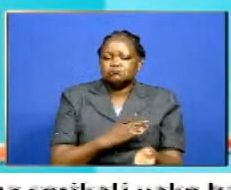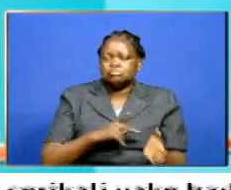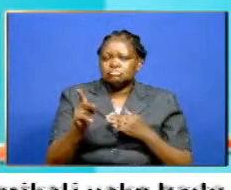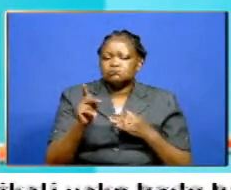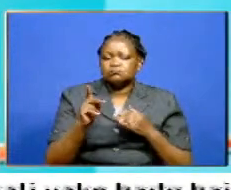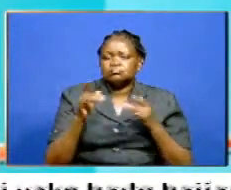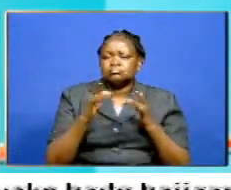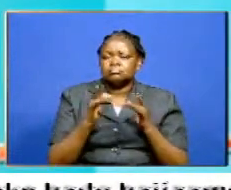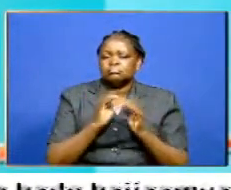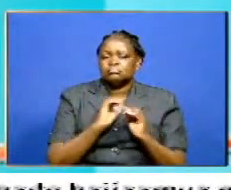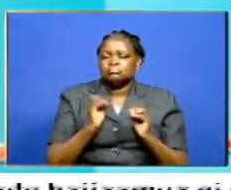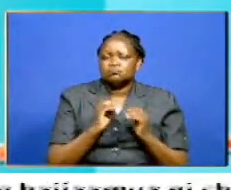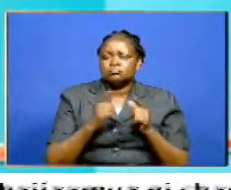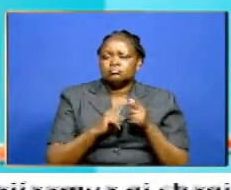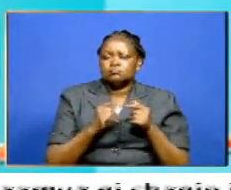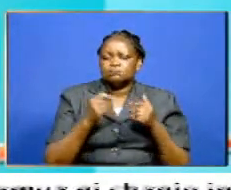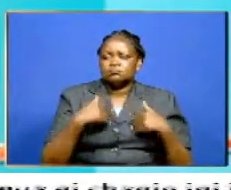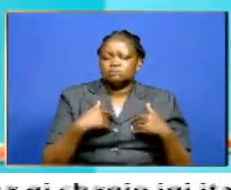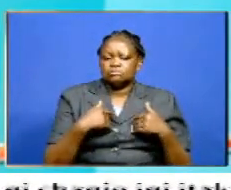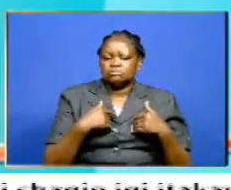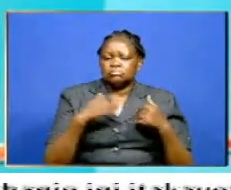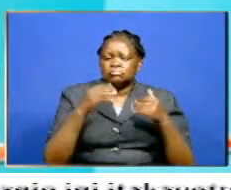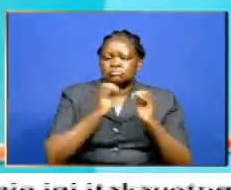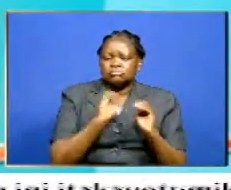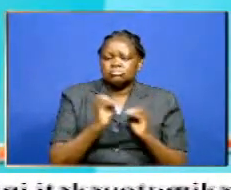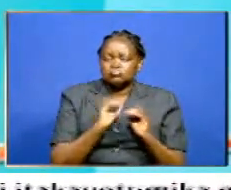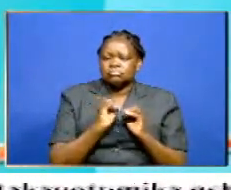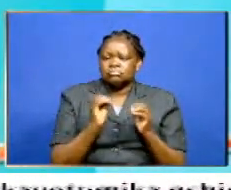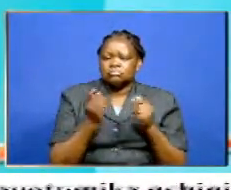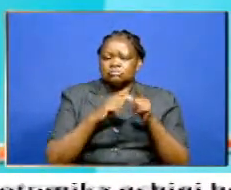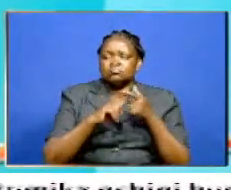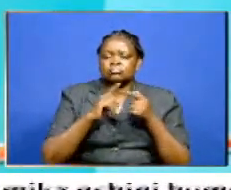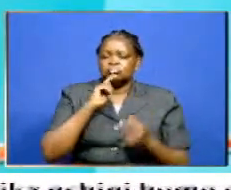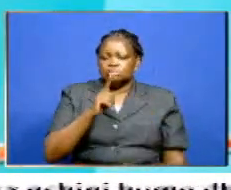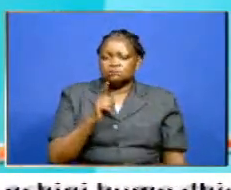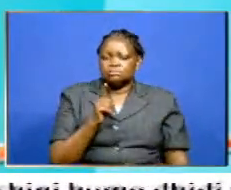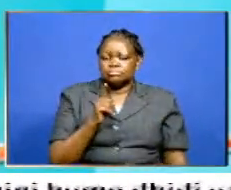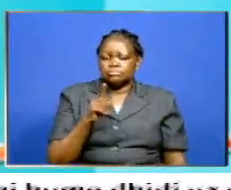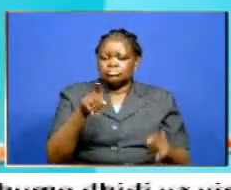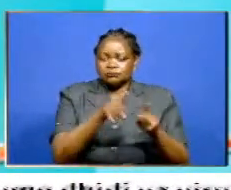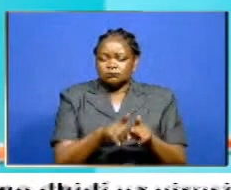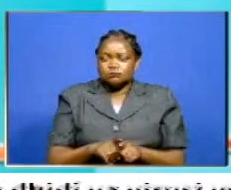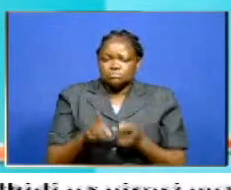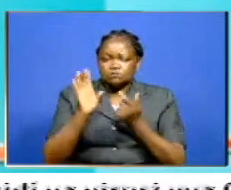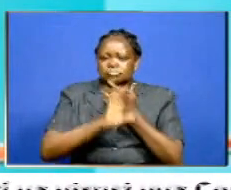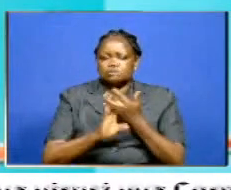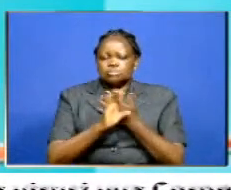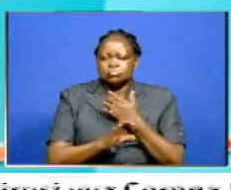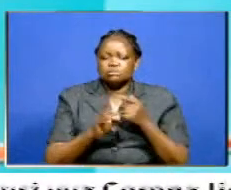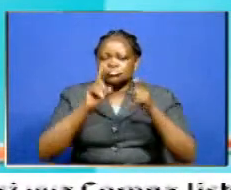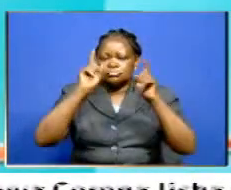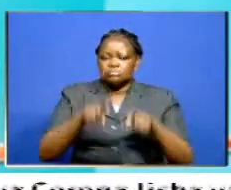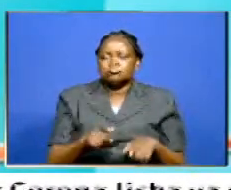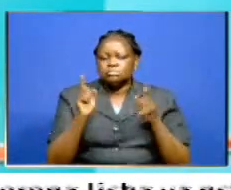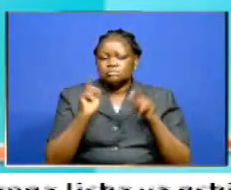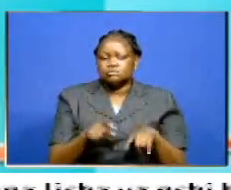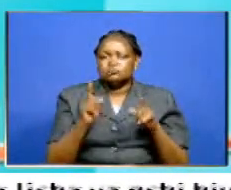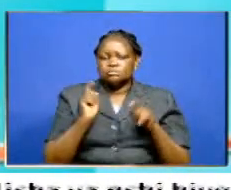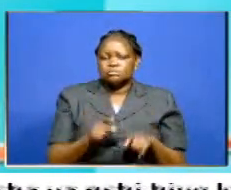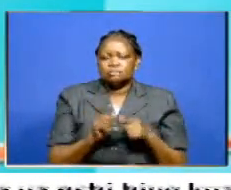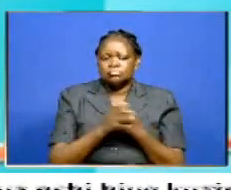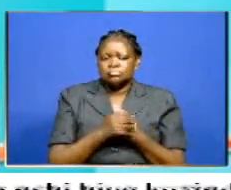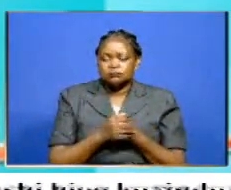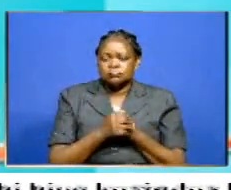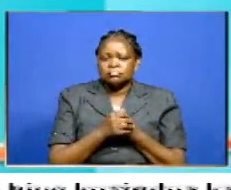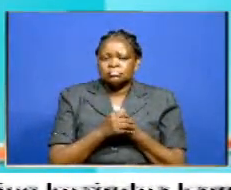internet bundles, maybe hawana rununu zinazoweza kutosheleza. So as a country, inafaa pia tuweze